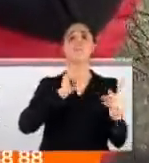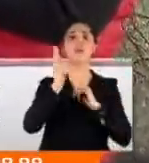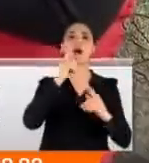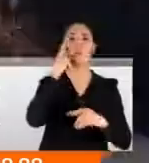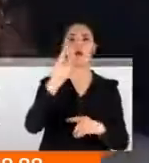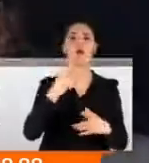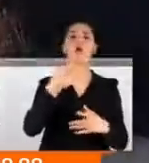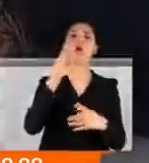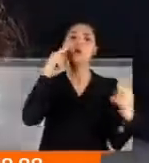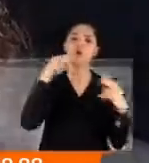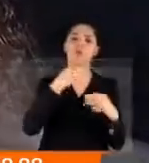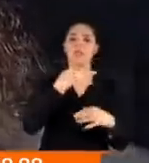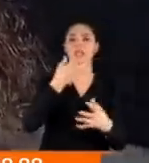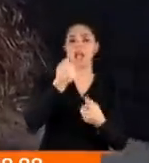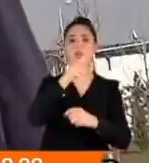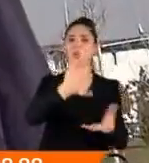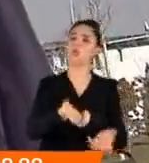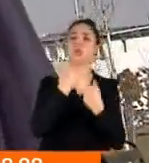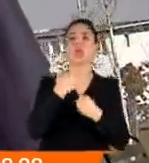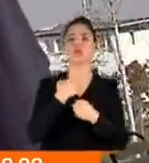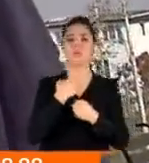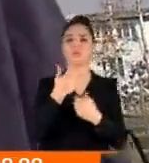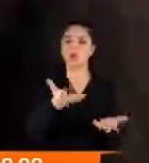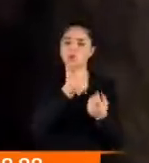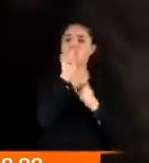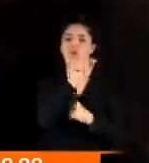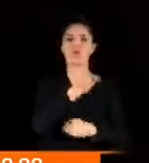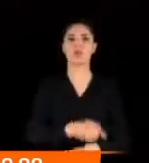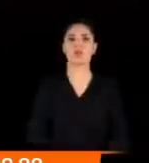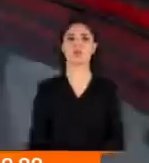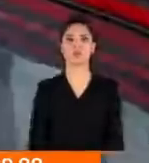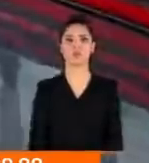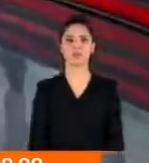almaya çalışacak. Oradan onu kurtaracağım. Kurtaracağız seni.